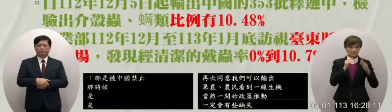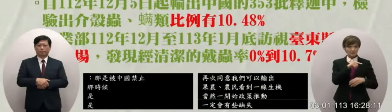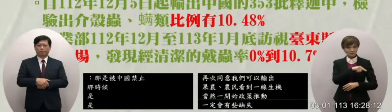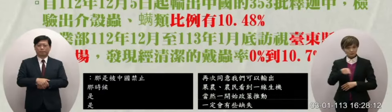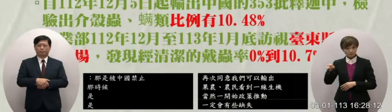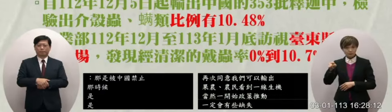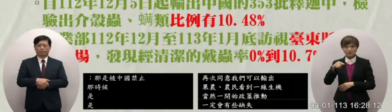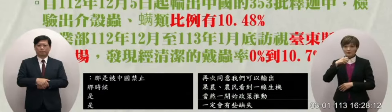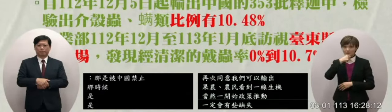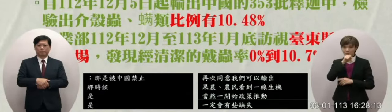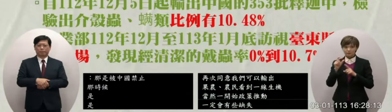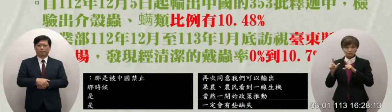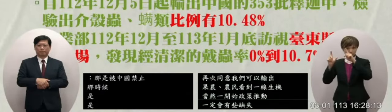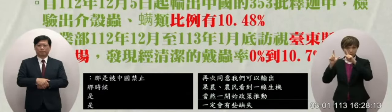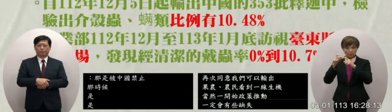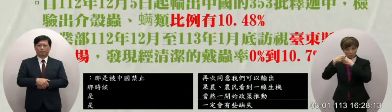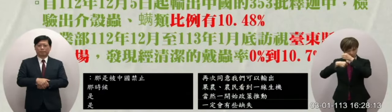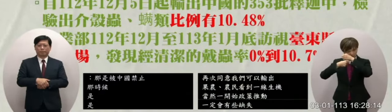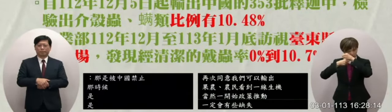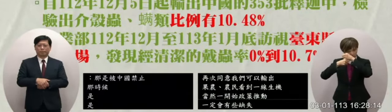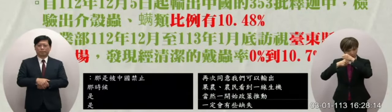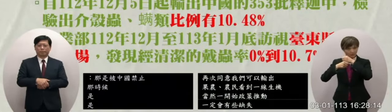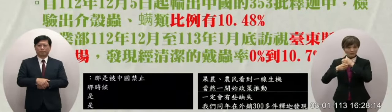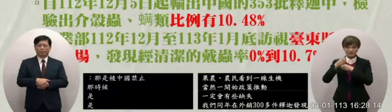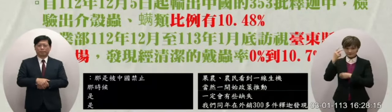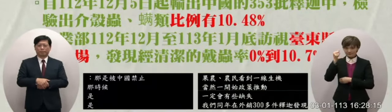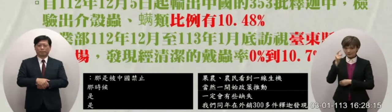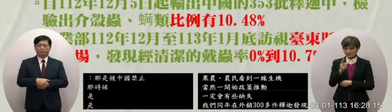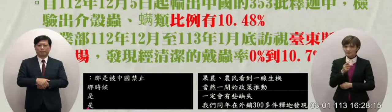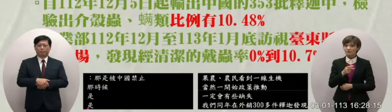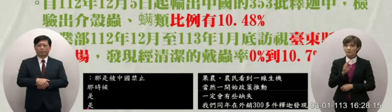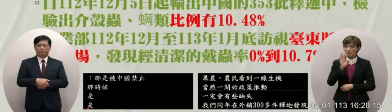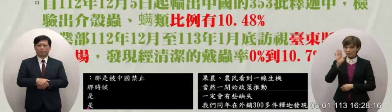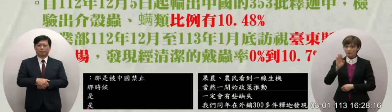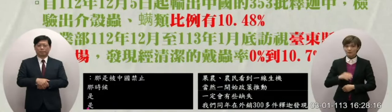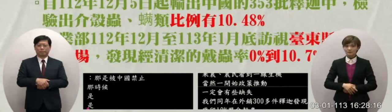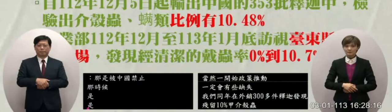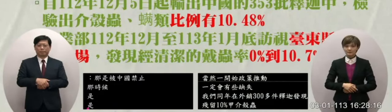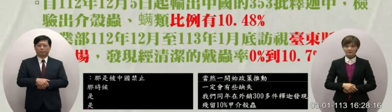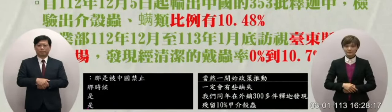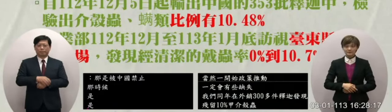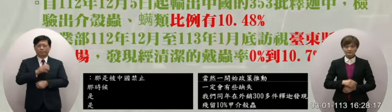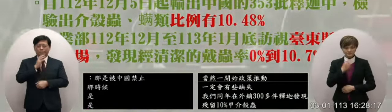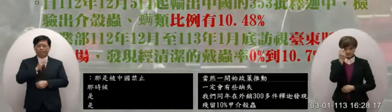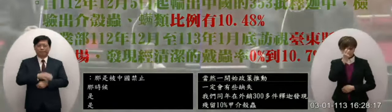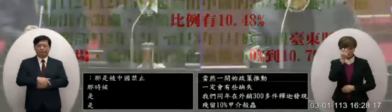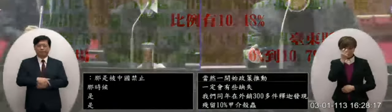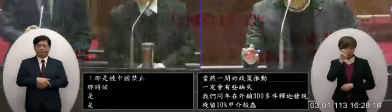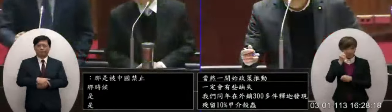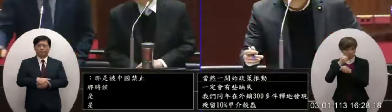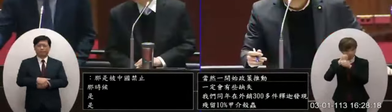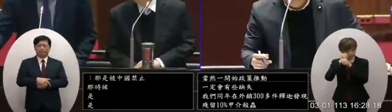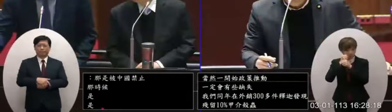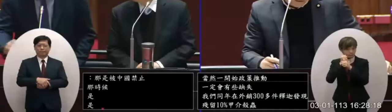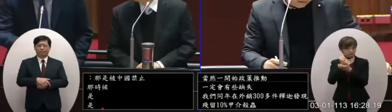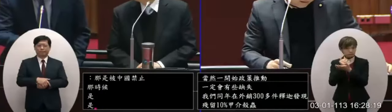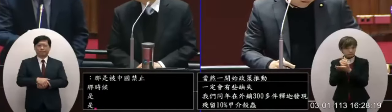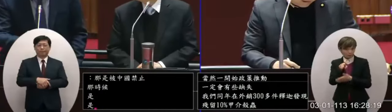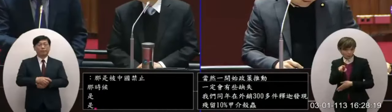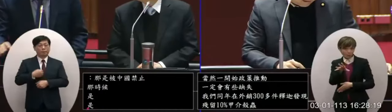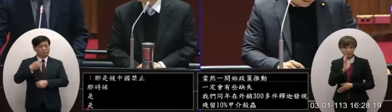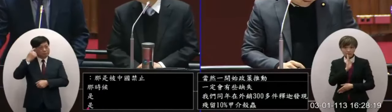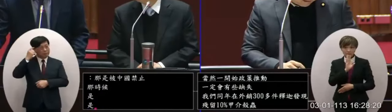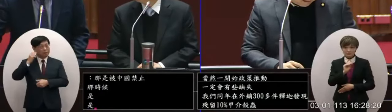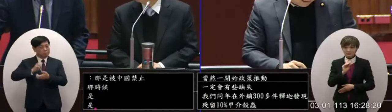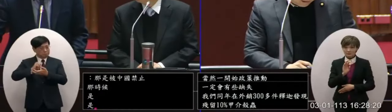装厂来做这个最次的再次的检验，它是毛羊丢掉吗？有点大吗？ 我